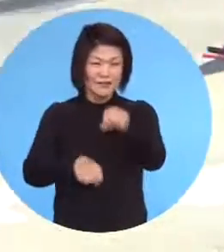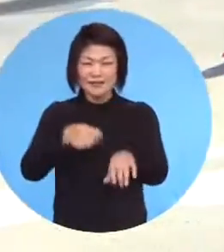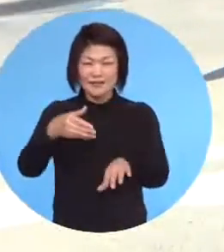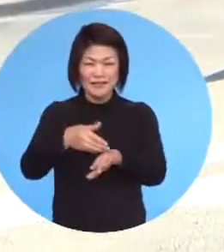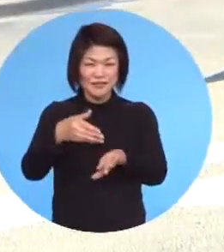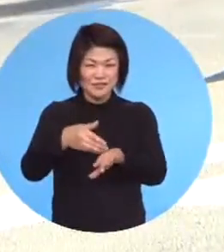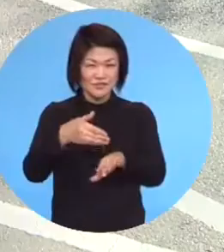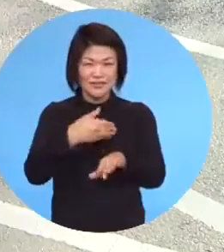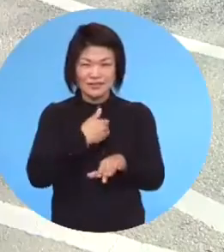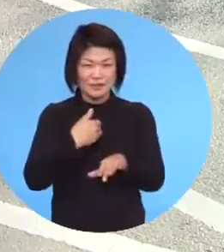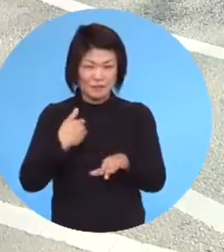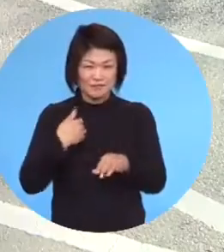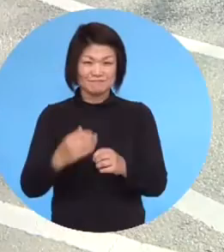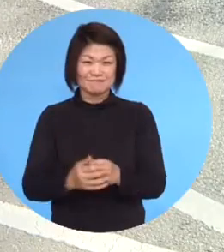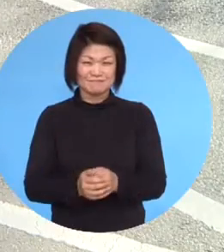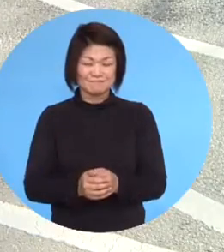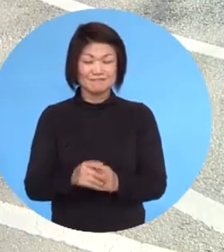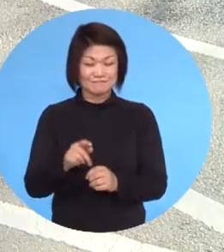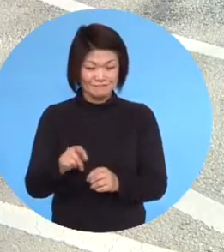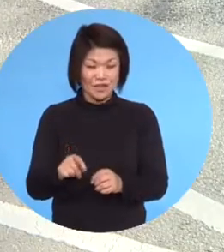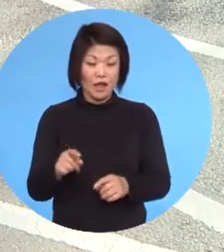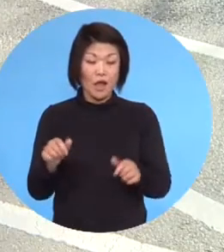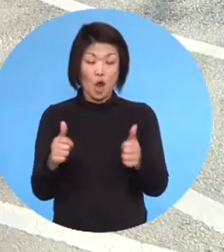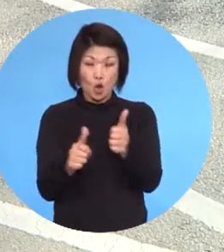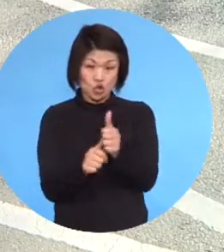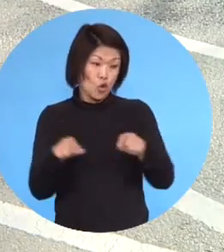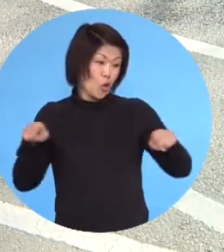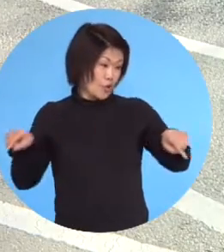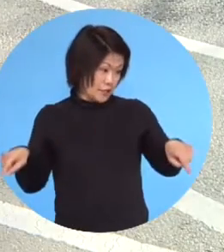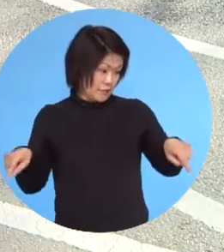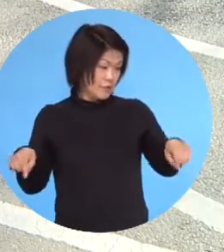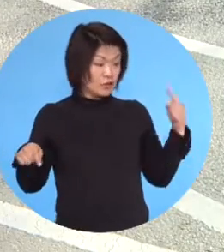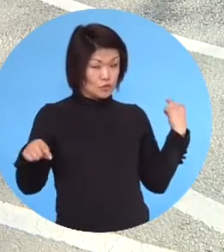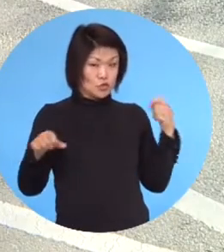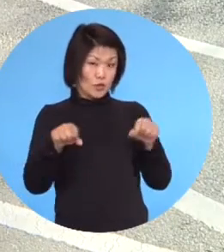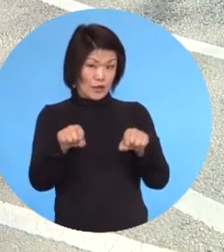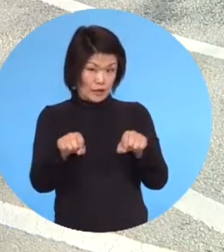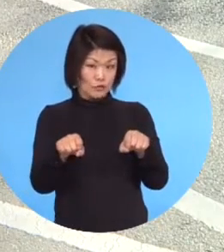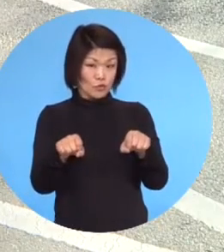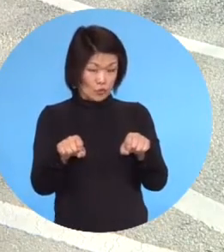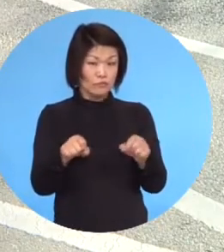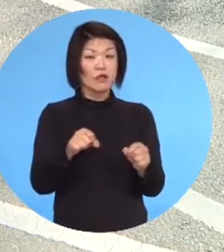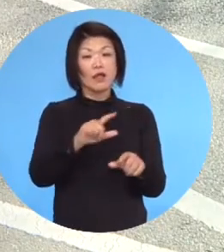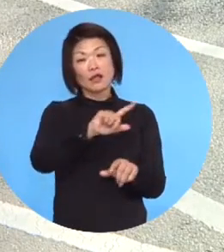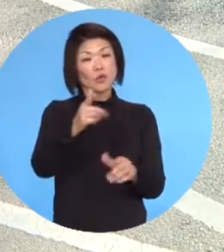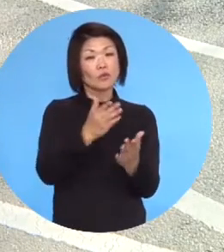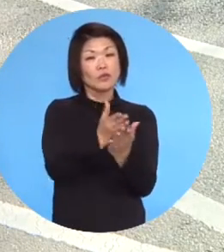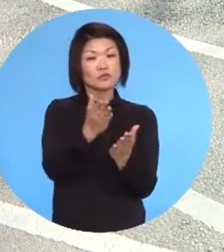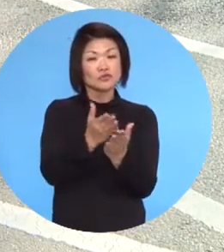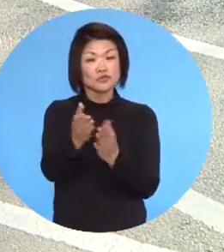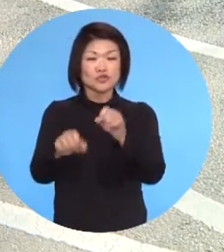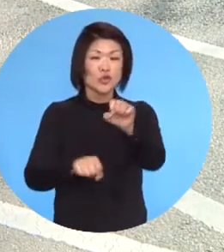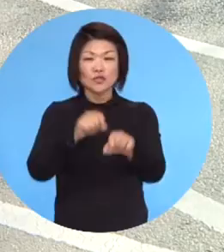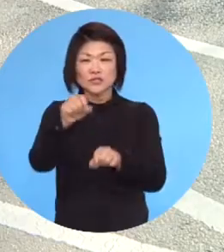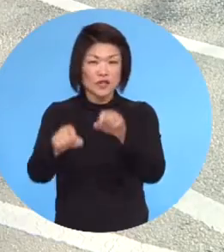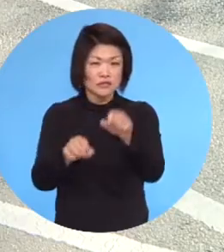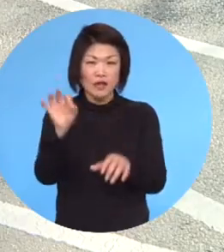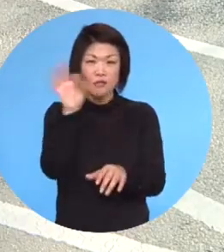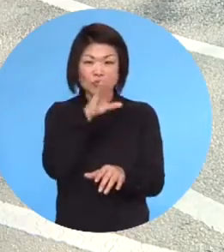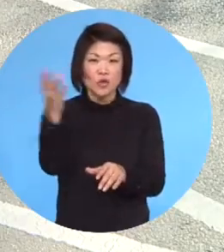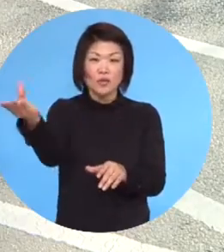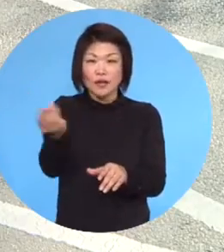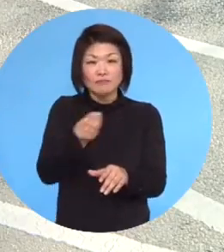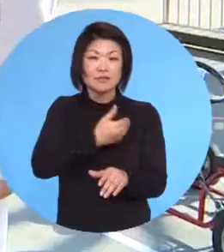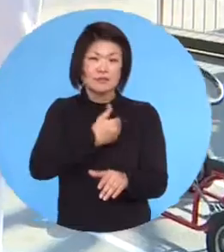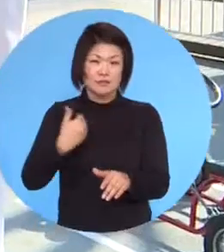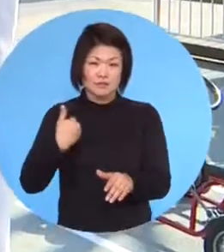習をしていますが、補助輪がついたものや後ろにハンドルがついたものなど様々な種類の自転車があって、無料で貸し出しをしてくれるそ